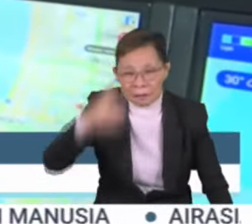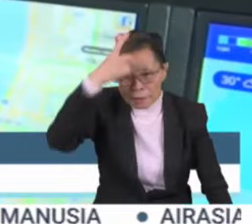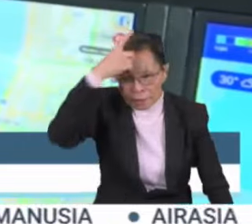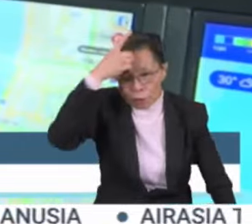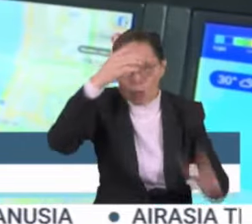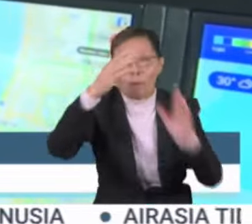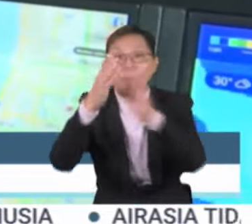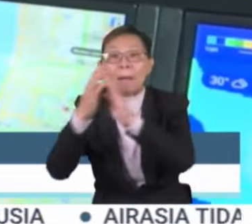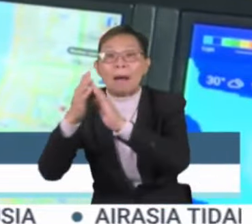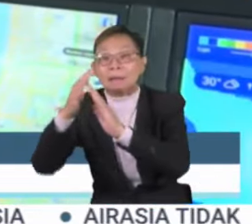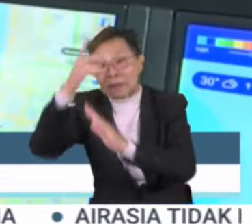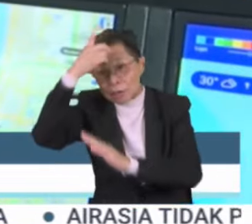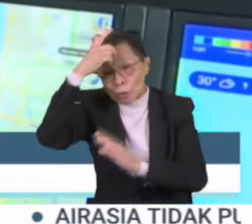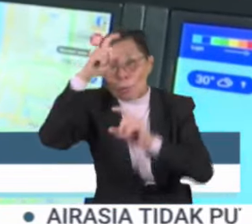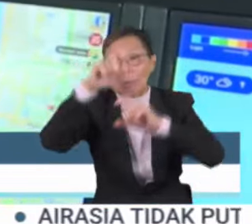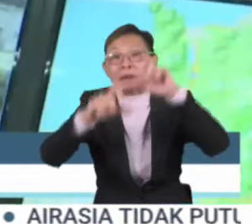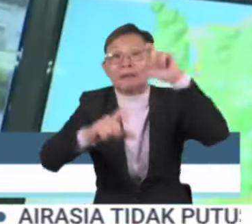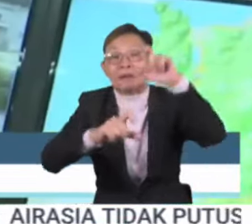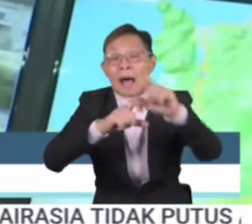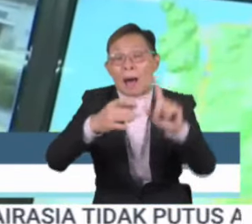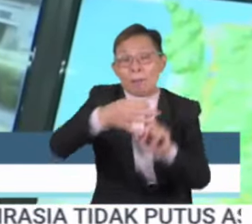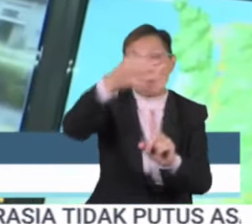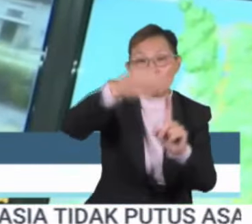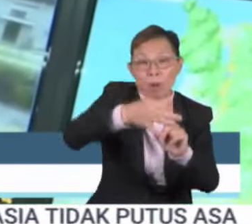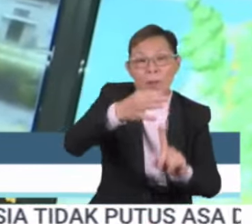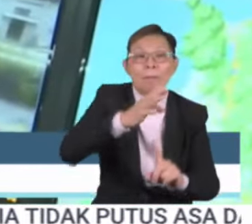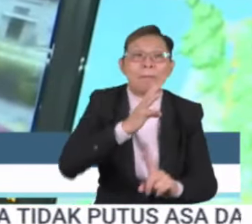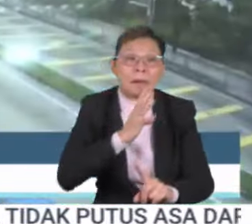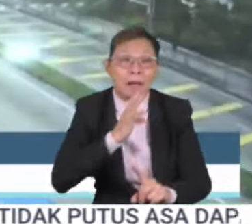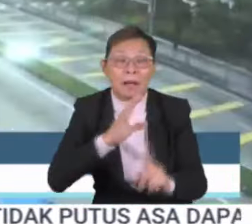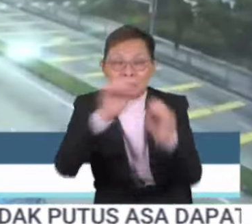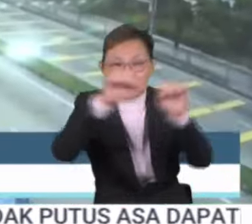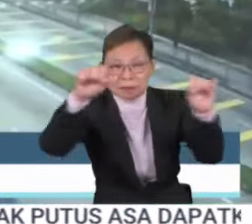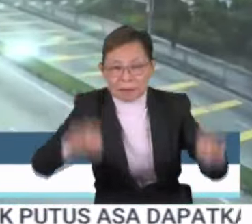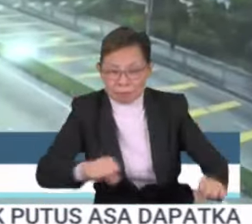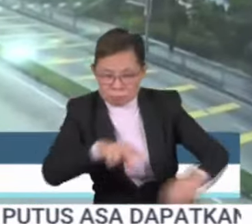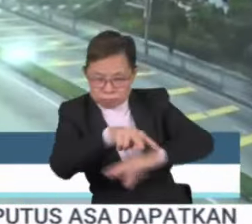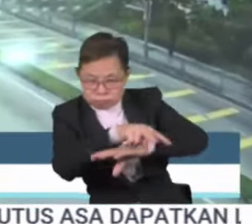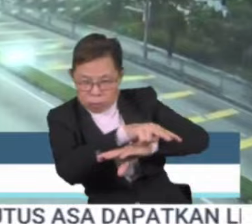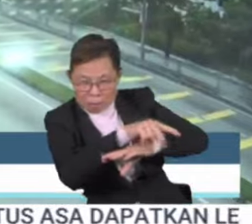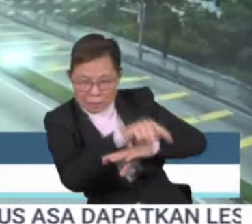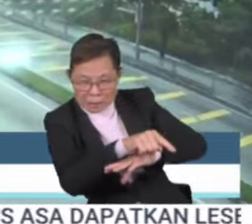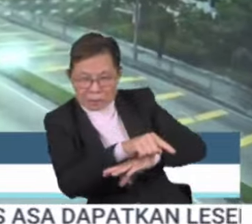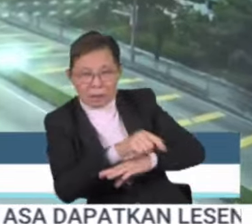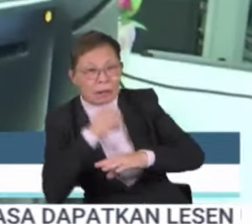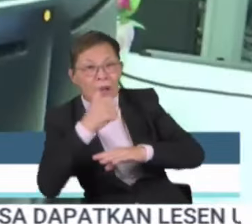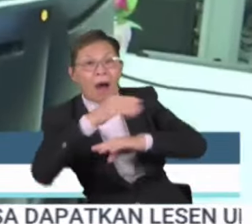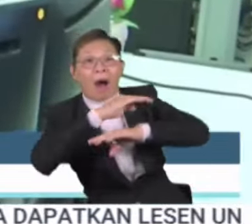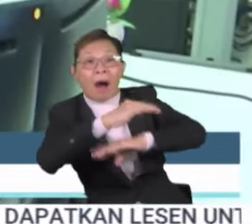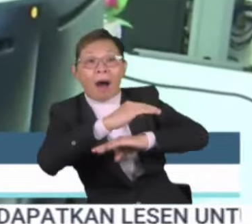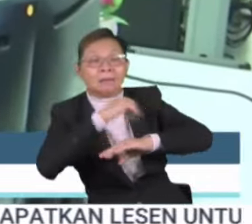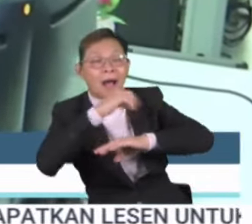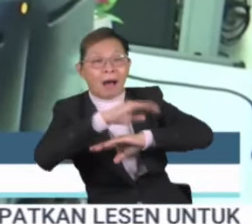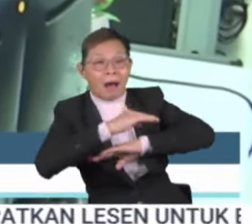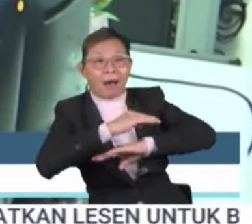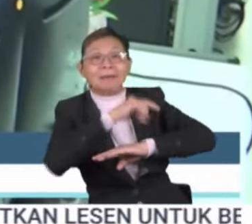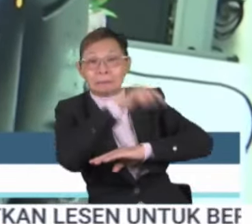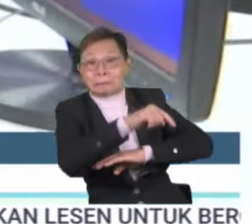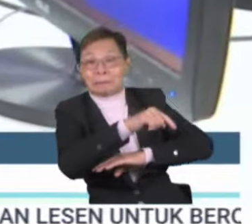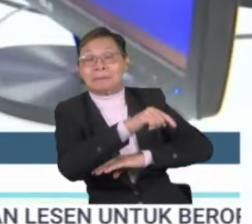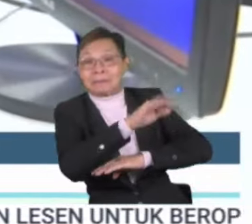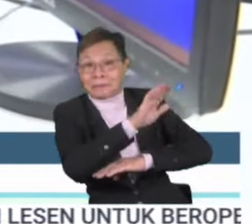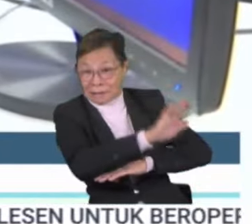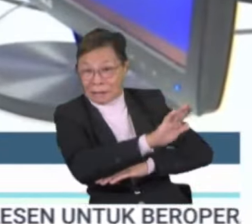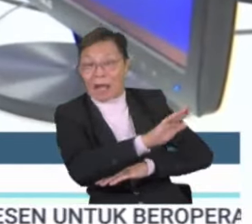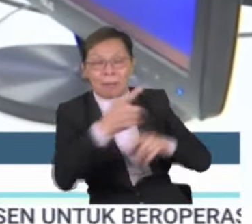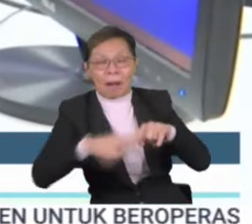Datuk Bandar Pulau Pinang Dato' Insinyur A. Rajendran berkata sistem pemantauan ini tidak hanya terhad kepada pihaknya.